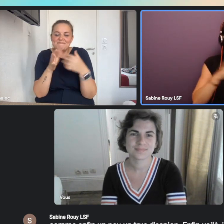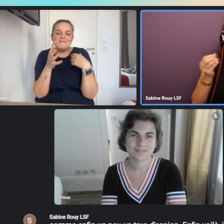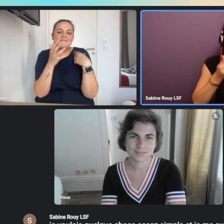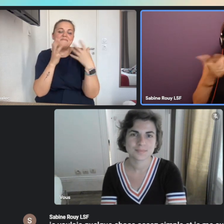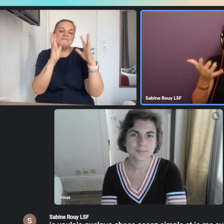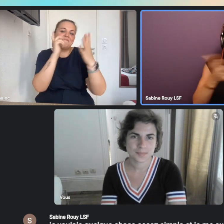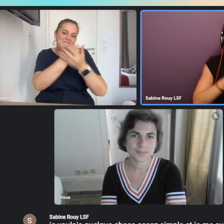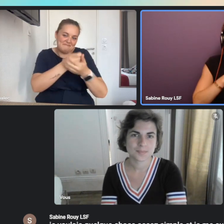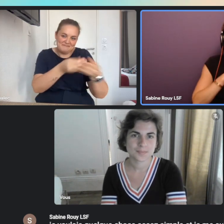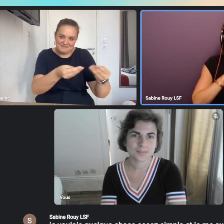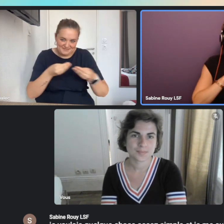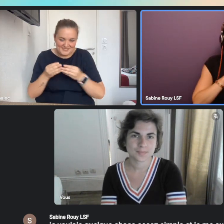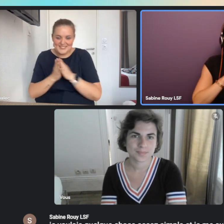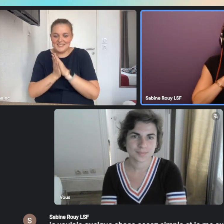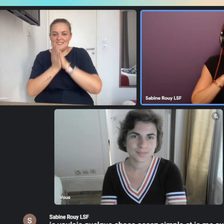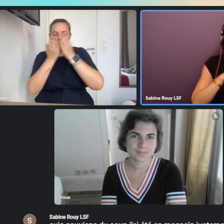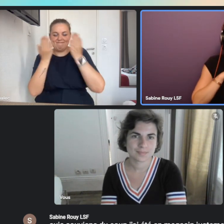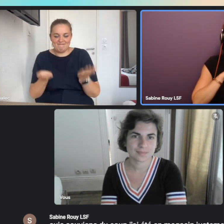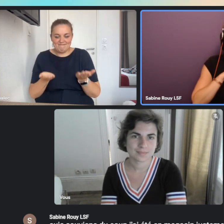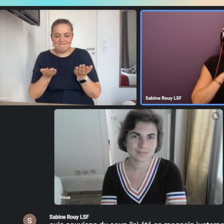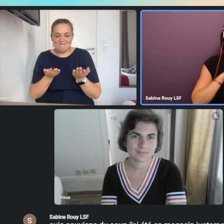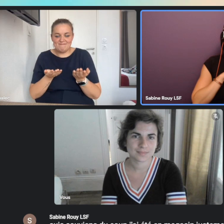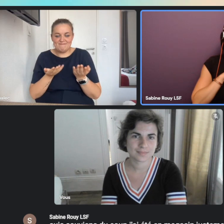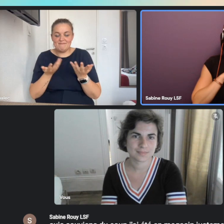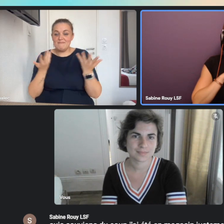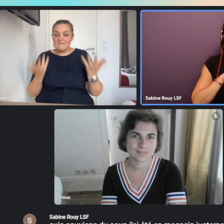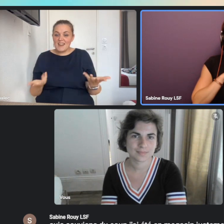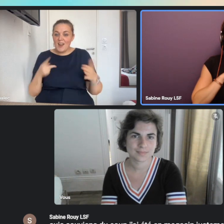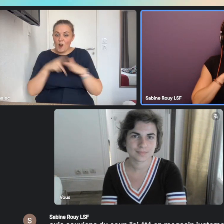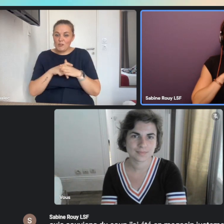y a quelque chose qui fait qu'on se rejoint un petit peu, donc j'ai acheté ça.